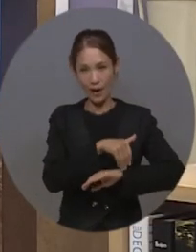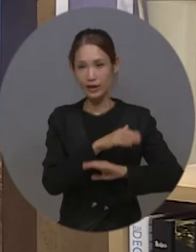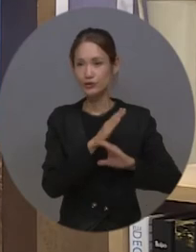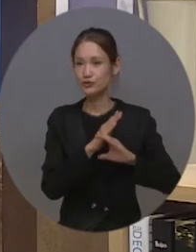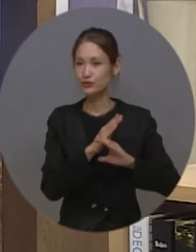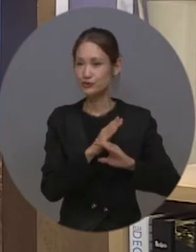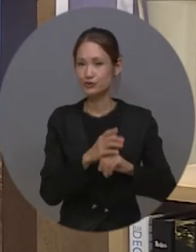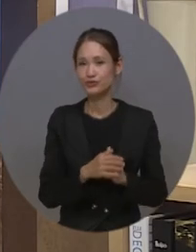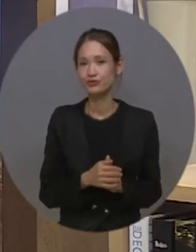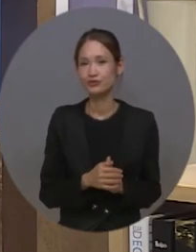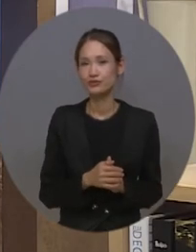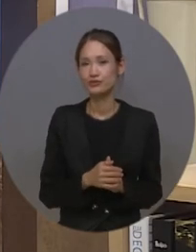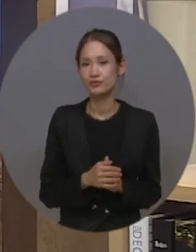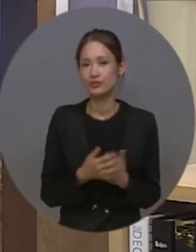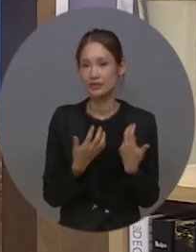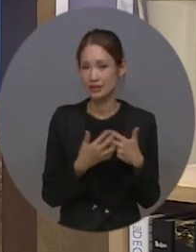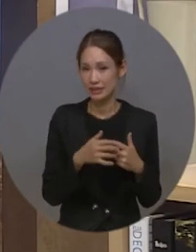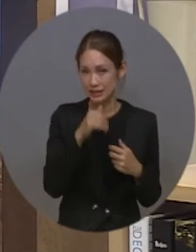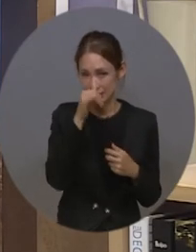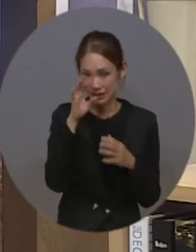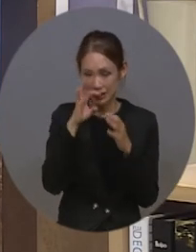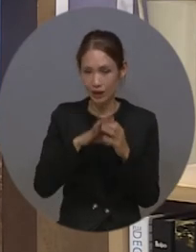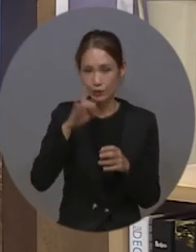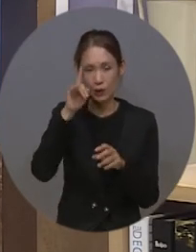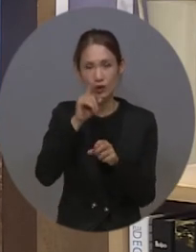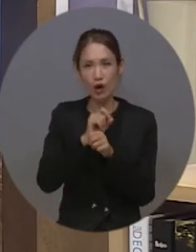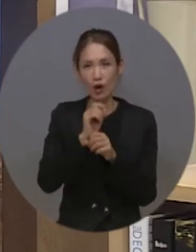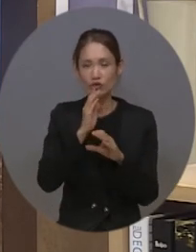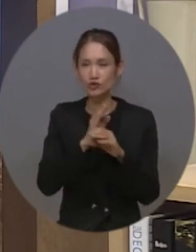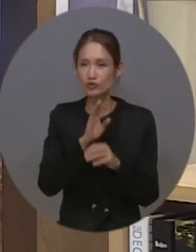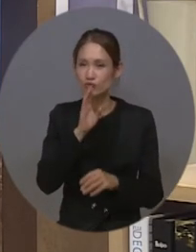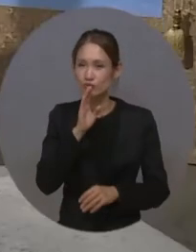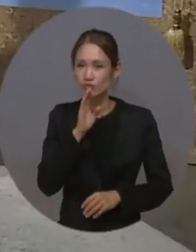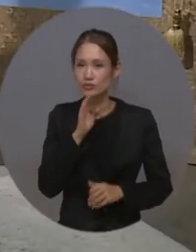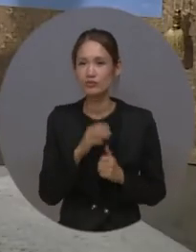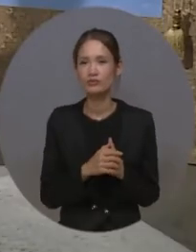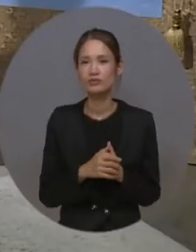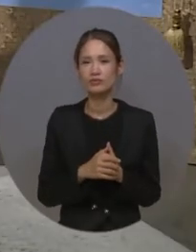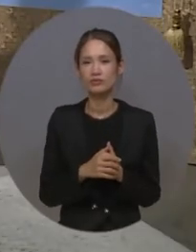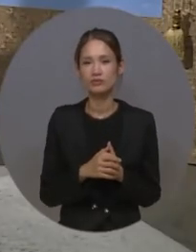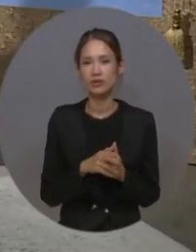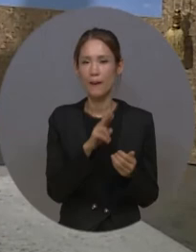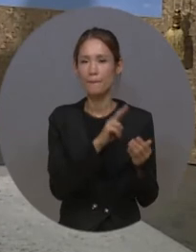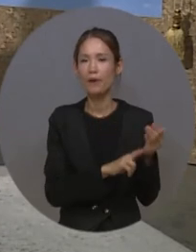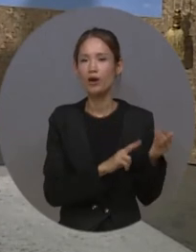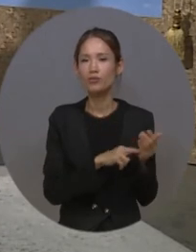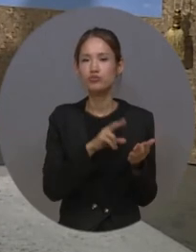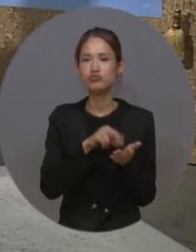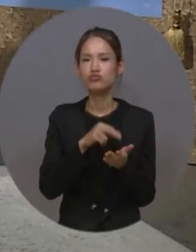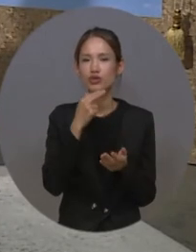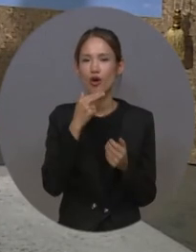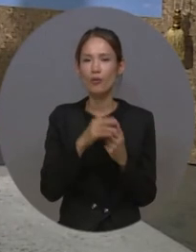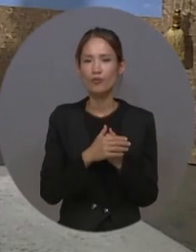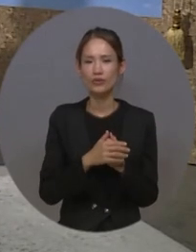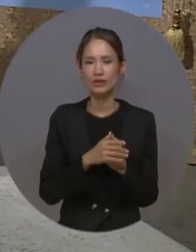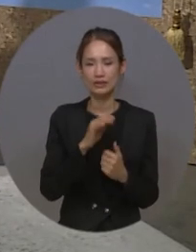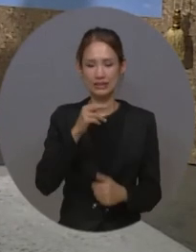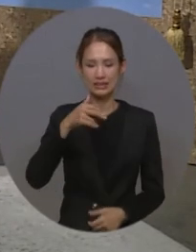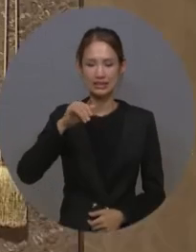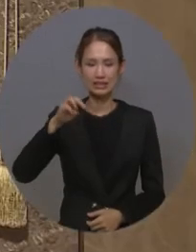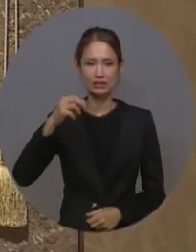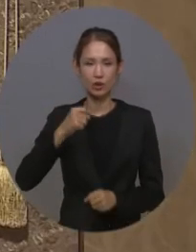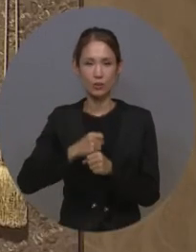예정인 기기도 있고 이렇게 계속 연구를 하고 계시는 것 같은데. 그러니까 지금 뭐 판매하는 데 문제가 없는데 이제 디지털로 만든,